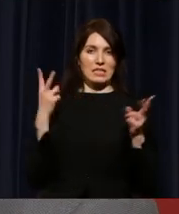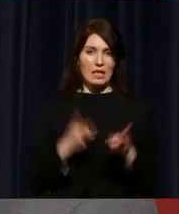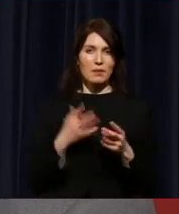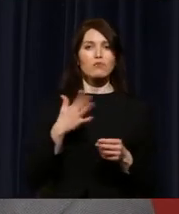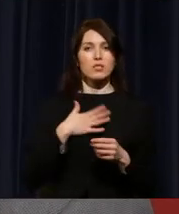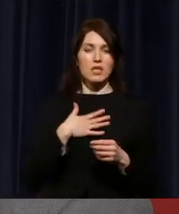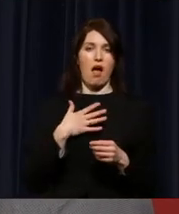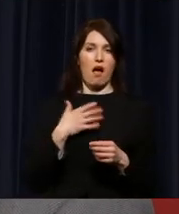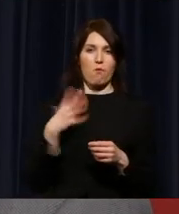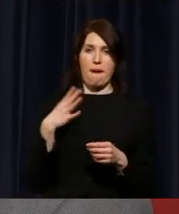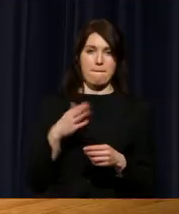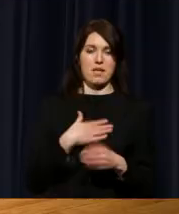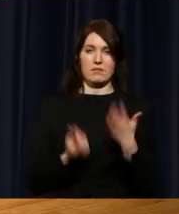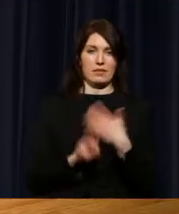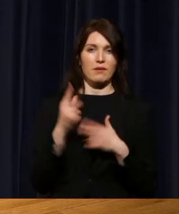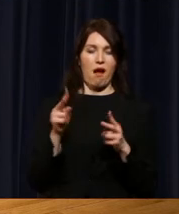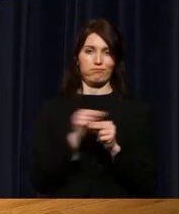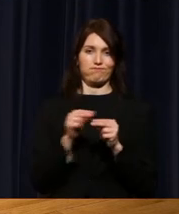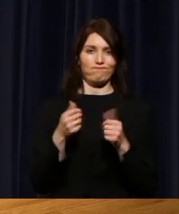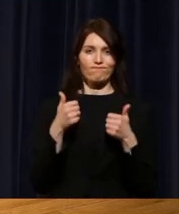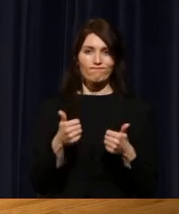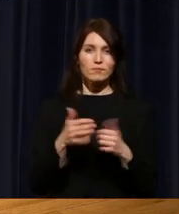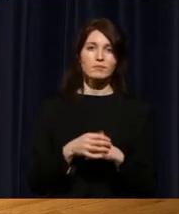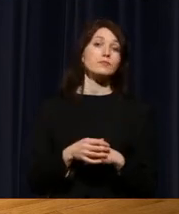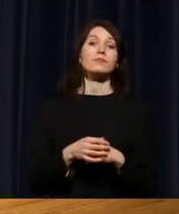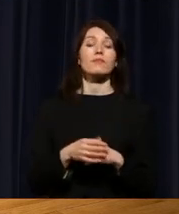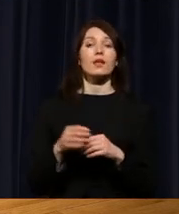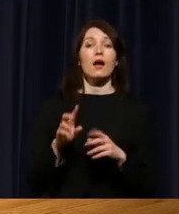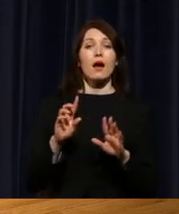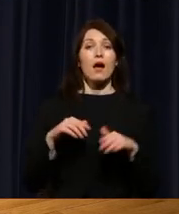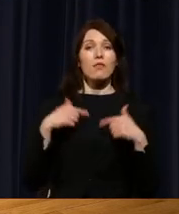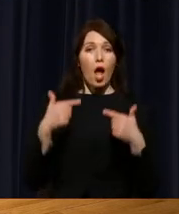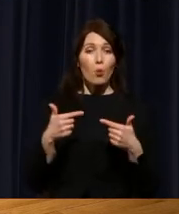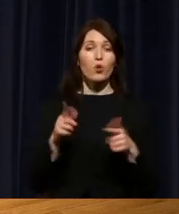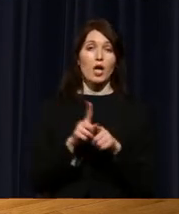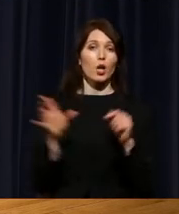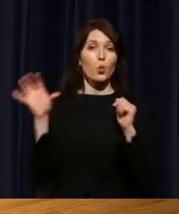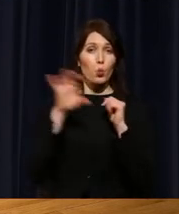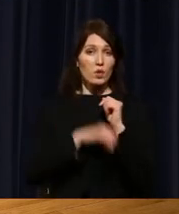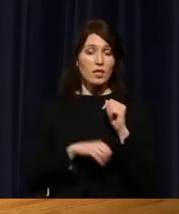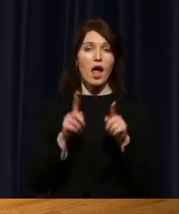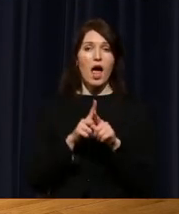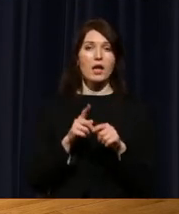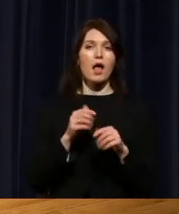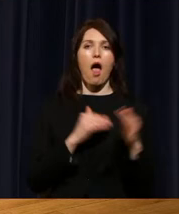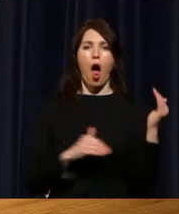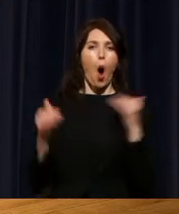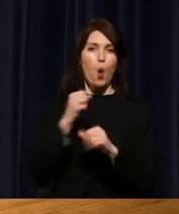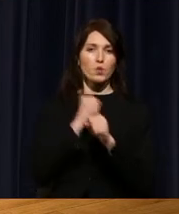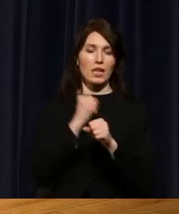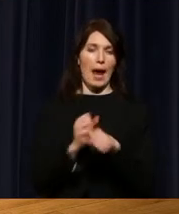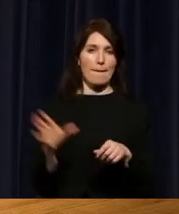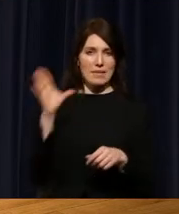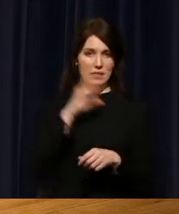šo te patoloģiju. Nu, un nākamais un noslēdzošais arī ļoti būtisks ir augstas